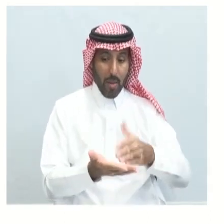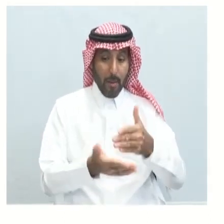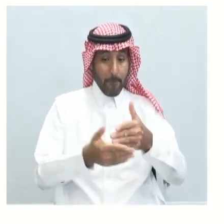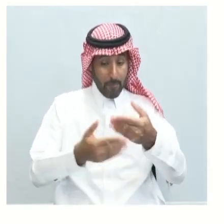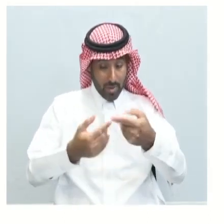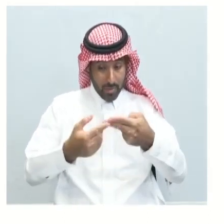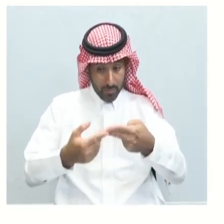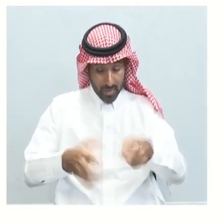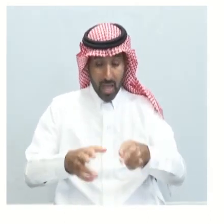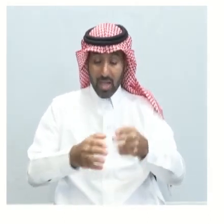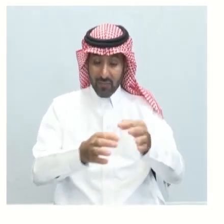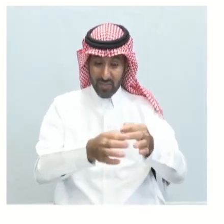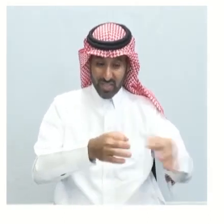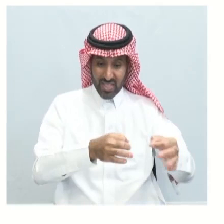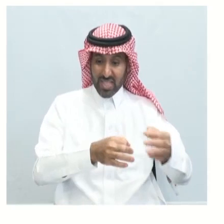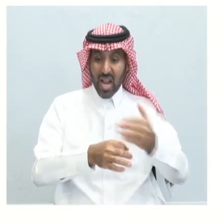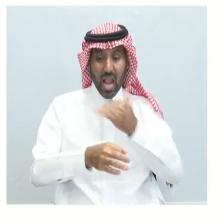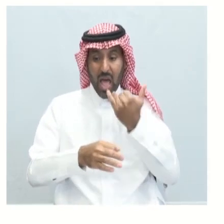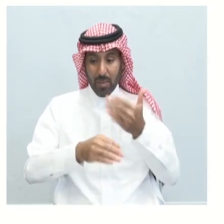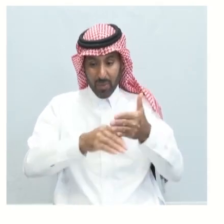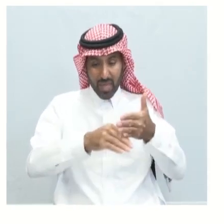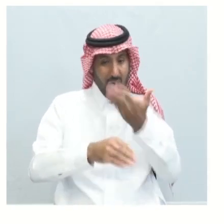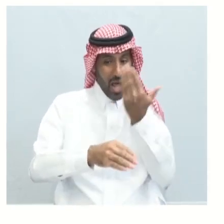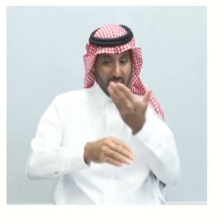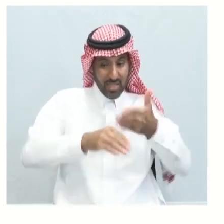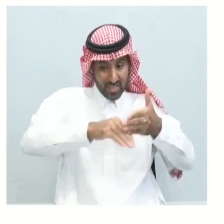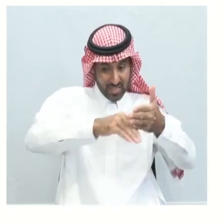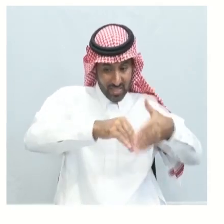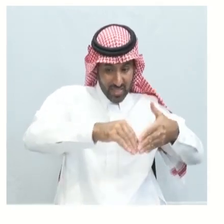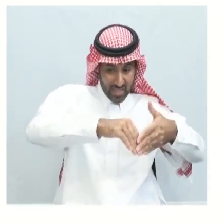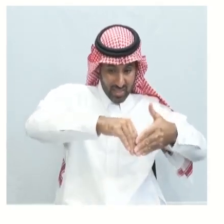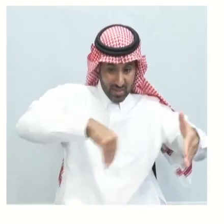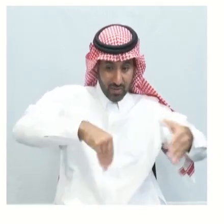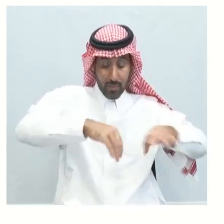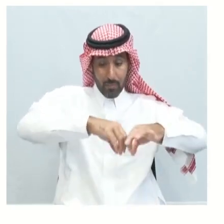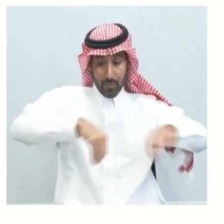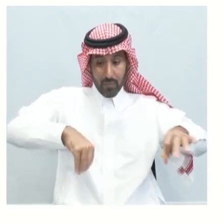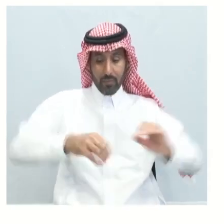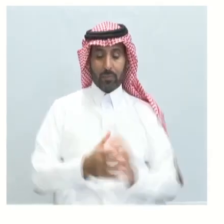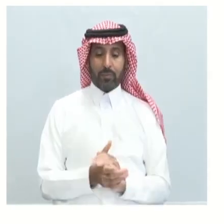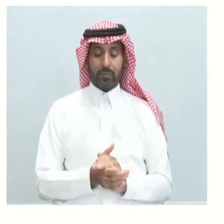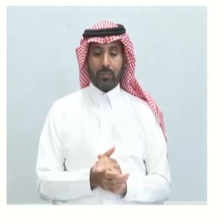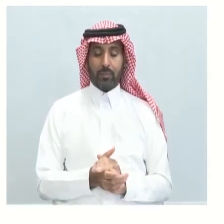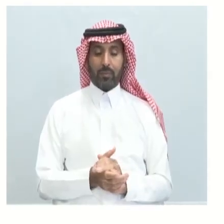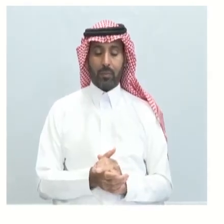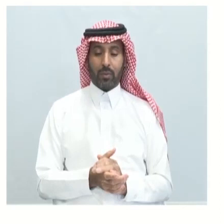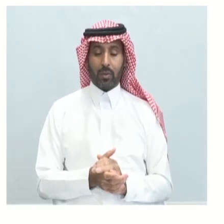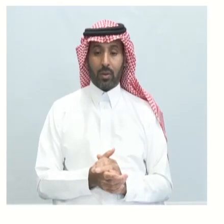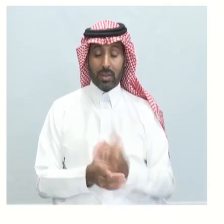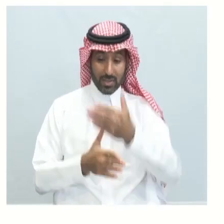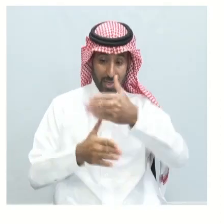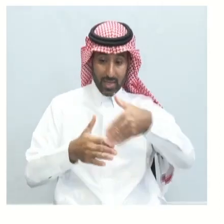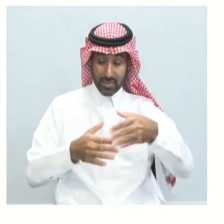الجزيره العربيه عن قاره افريقيا في حين الايوسين كذلك تنقسم